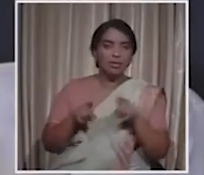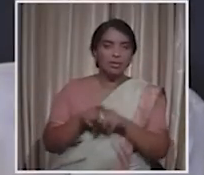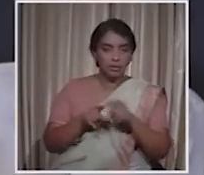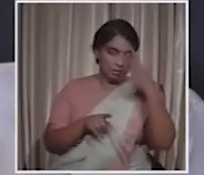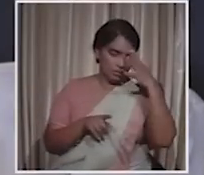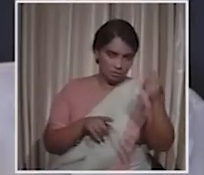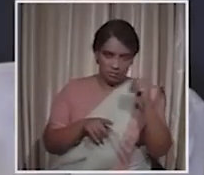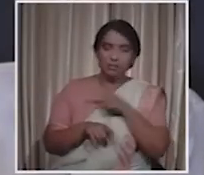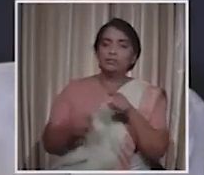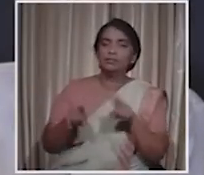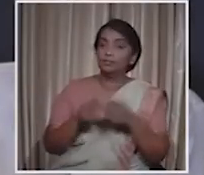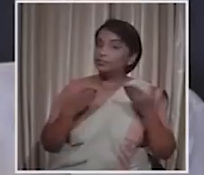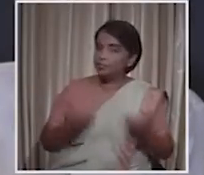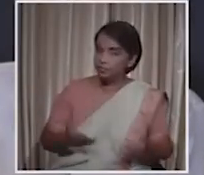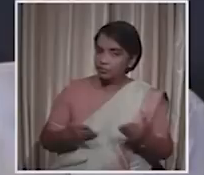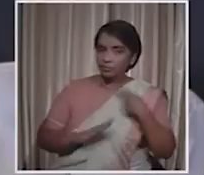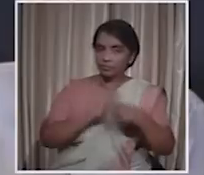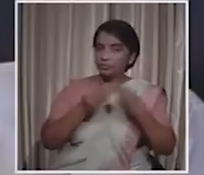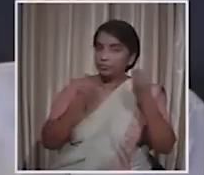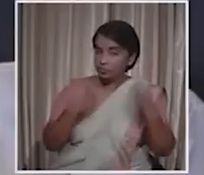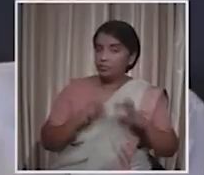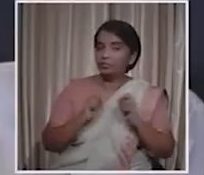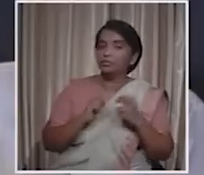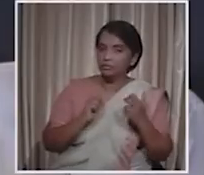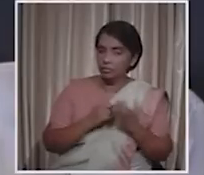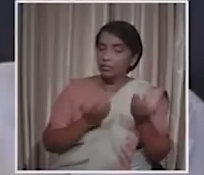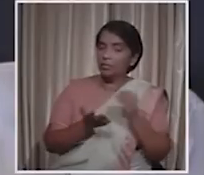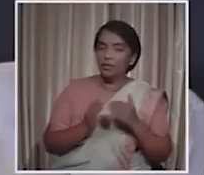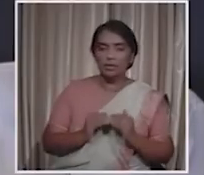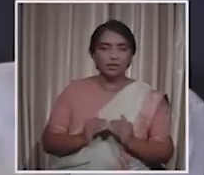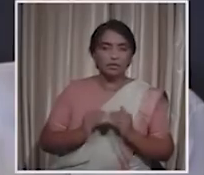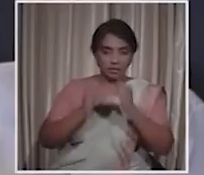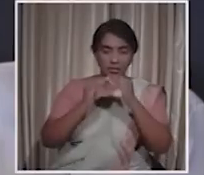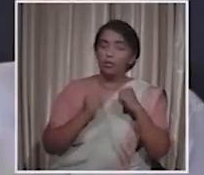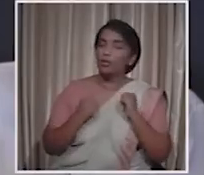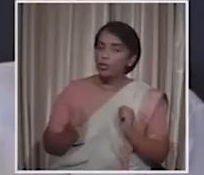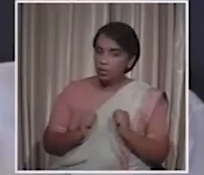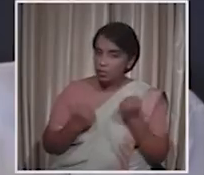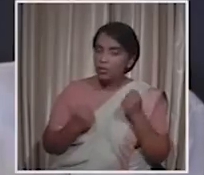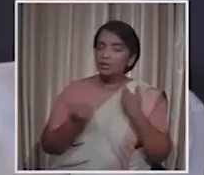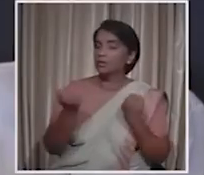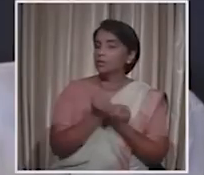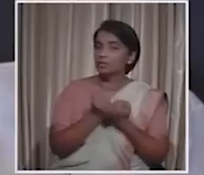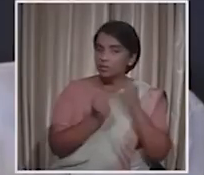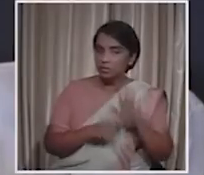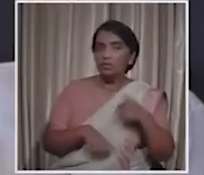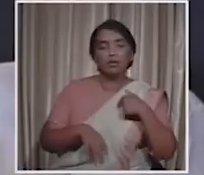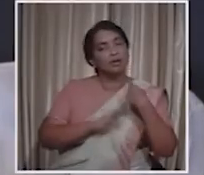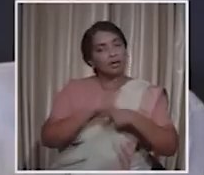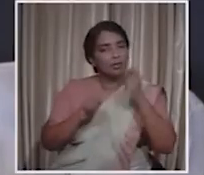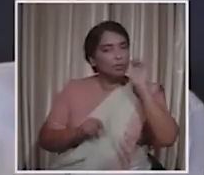සිහි තබාගෙන වර්තමානයේ රට වැටී ඇති තත්ත්වයෙන් යළි ඔසවා තැබීමේ වෑයමට දායක වන ලෙස මම මේ රටේ